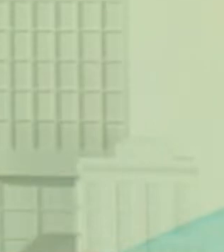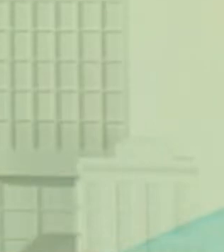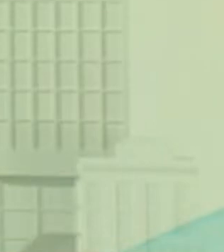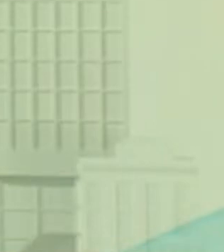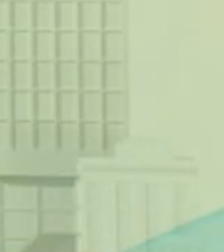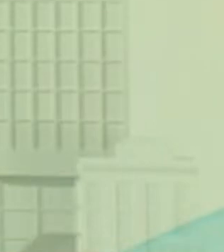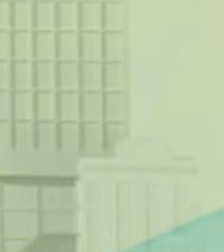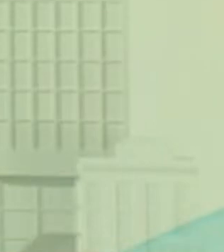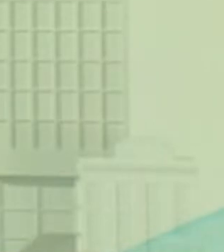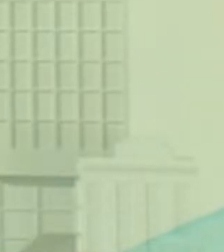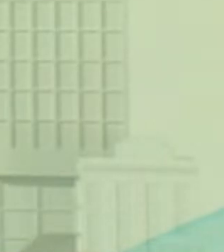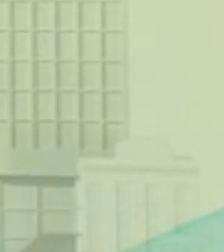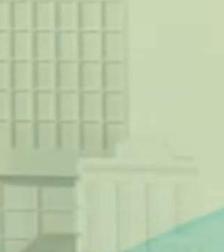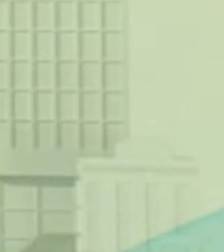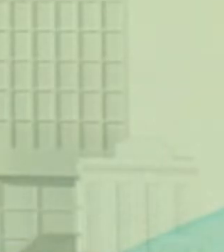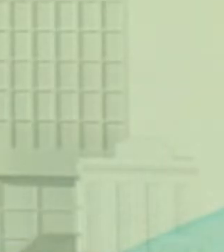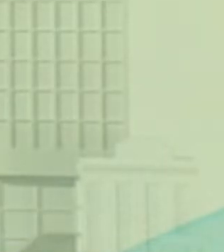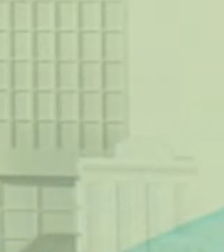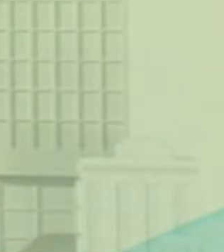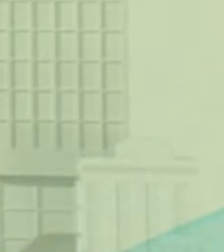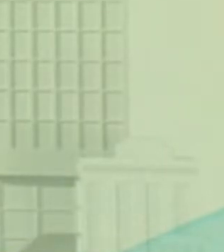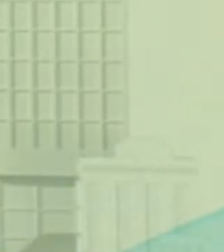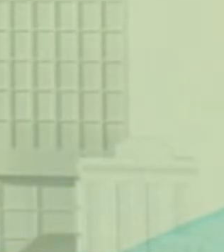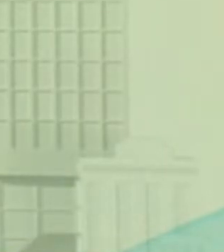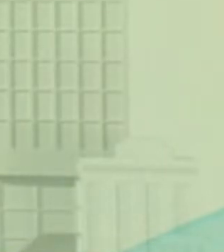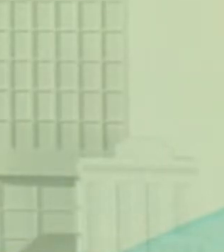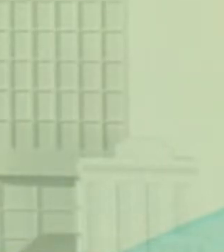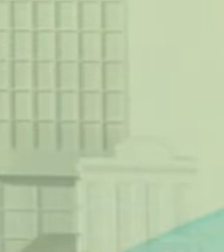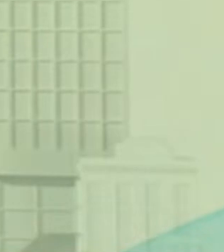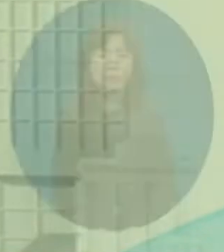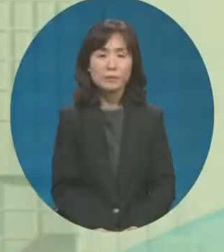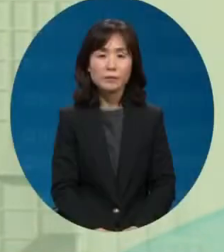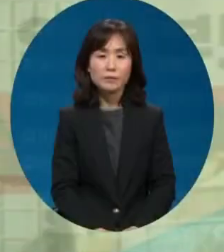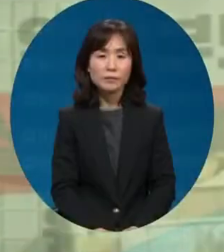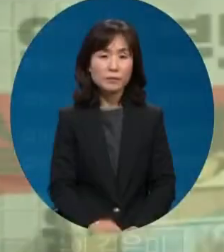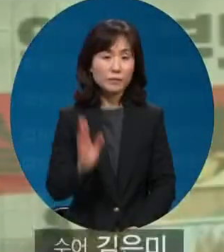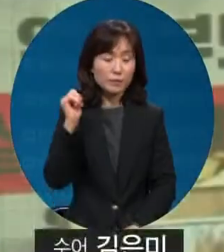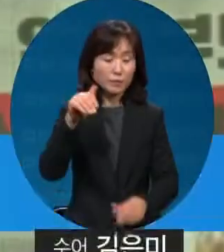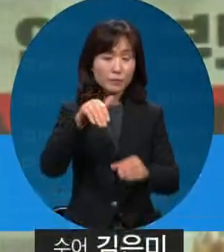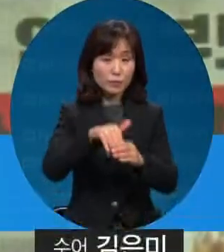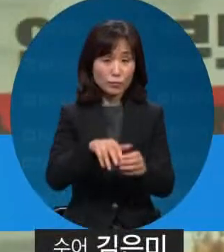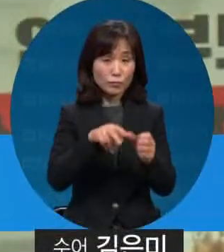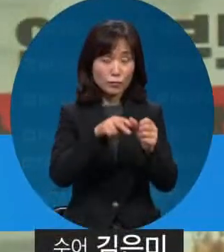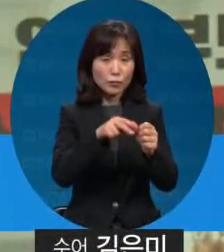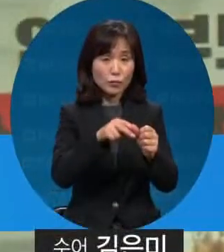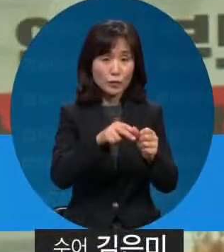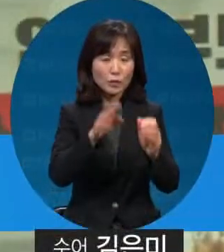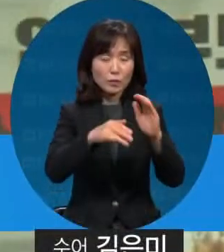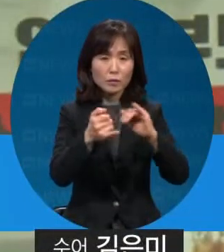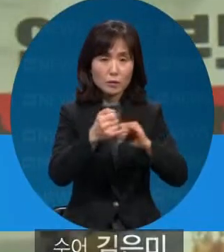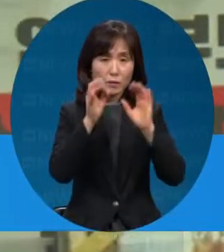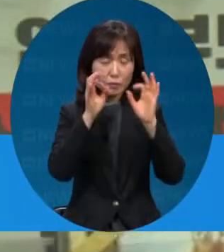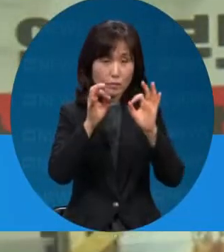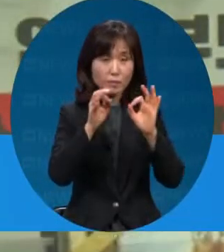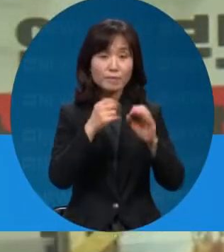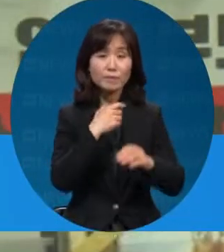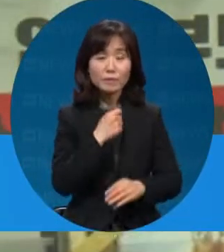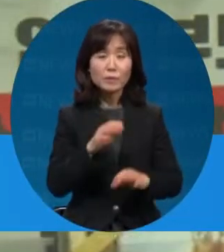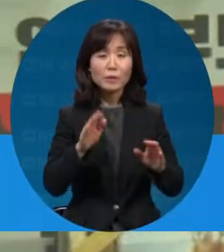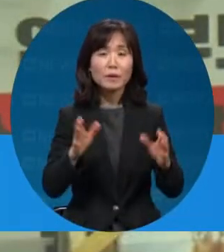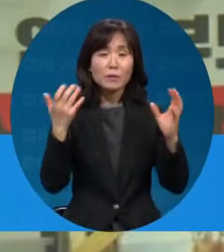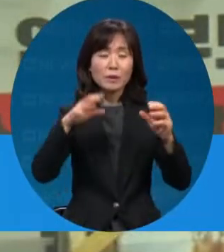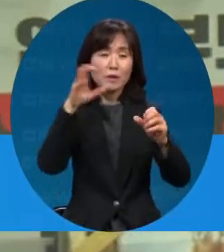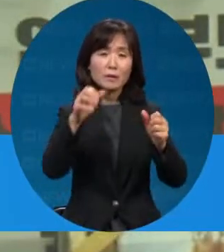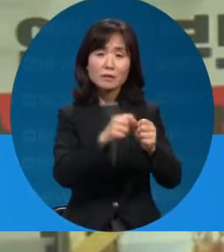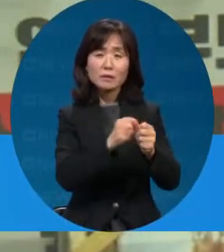네, 여러분 안녕하십니까? 3월 7일 뉴스 12를 시작합니다. 대선 후보들의 공약을 살펴보는 시간, 오늘은 아동학대 예방